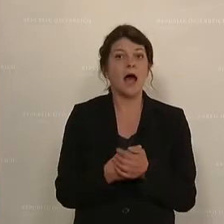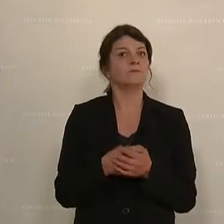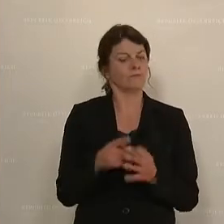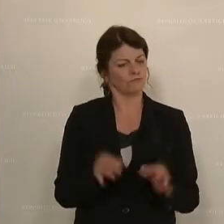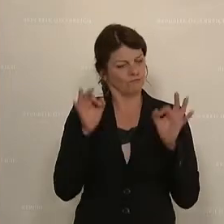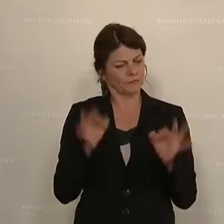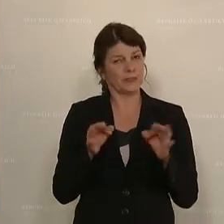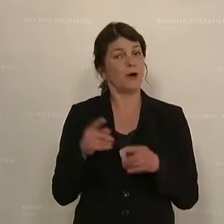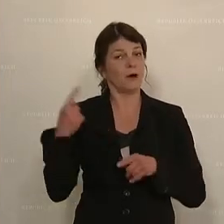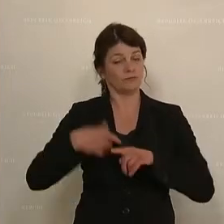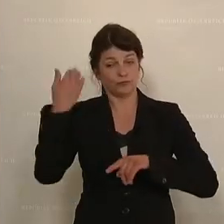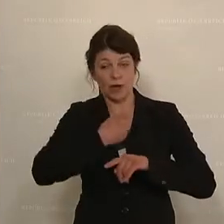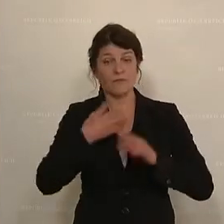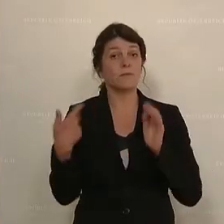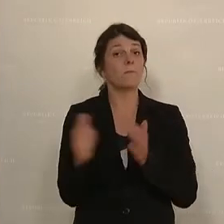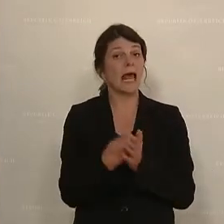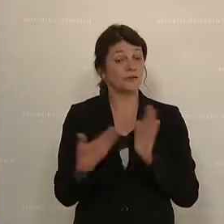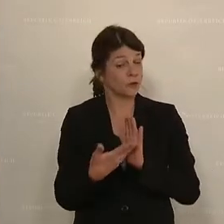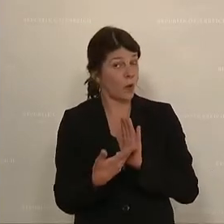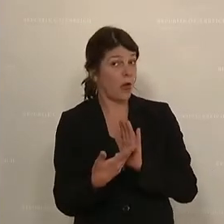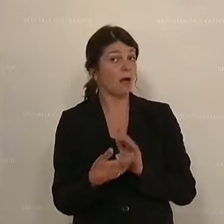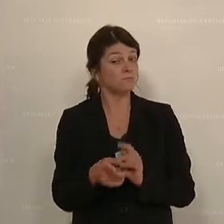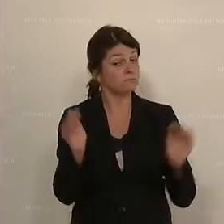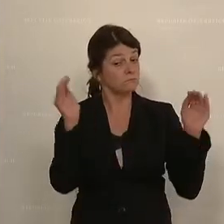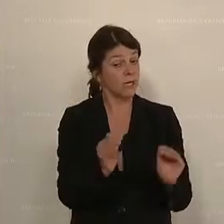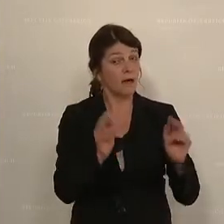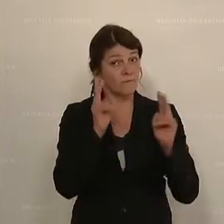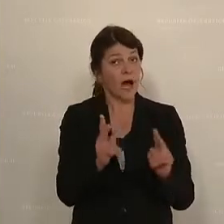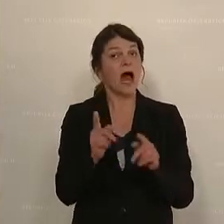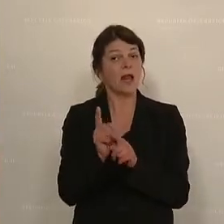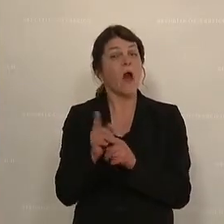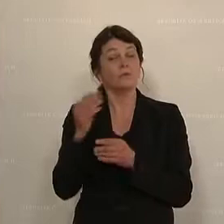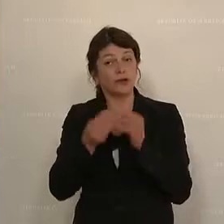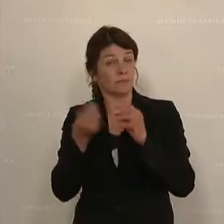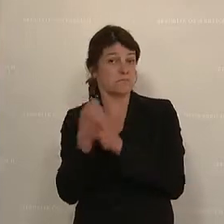effektiven und strengen Preiskontrolle, dass auch diese Herabsetzung weitergegeben wird.